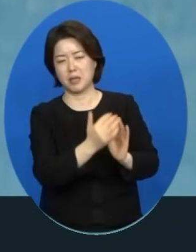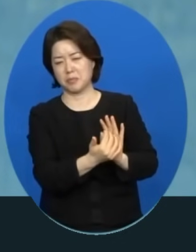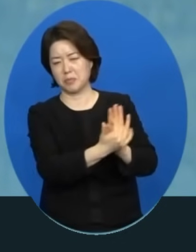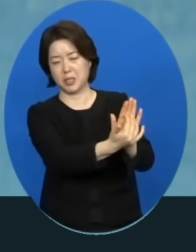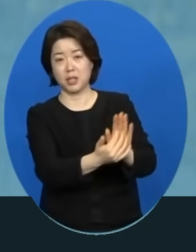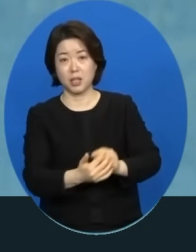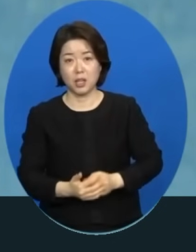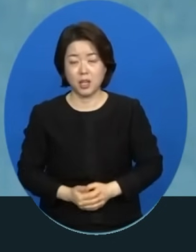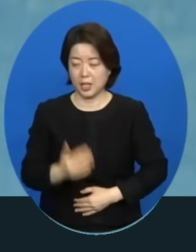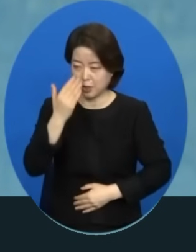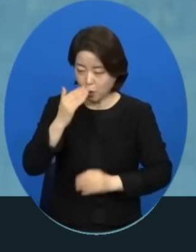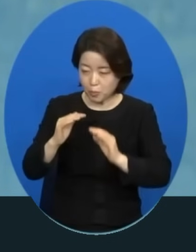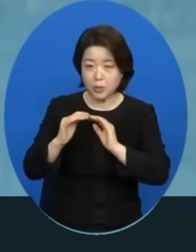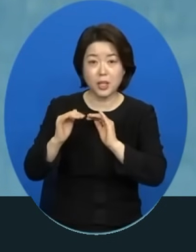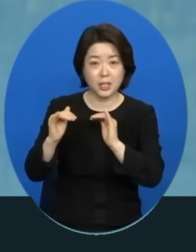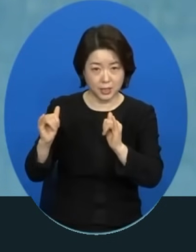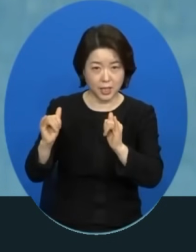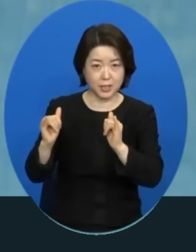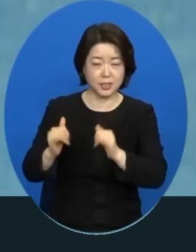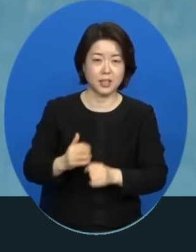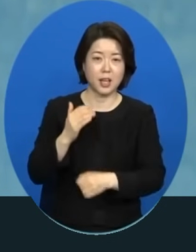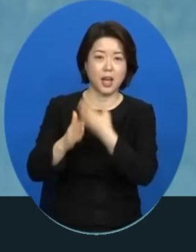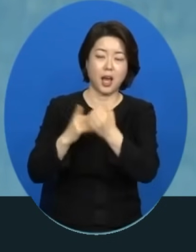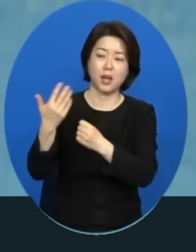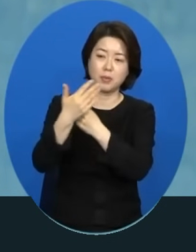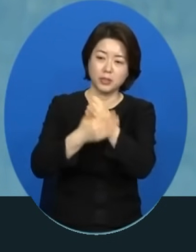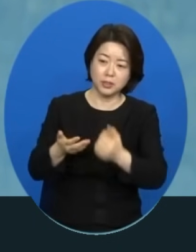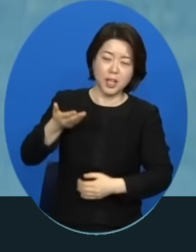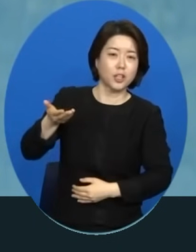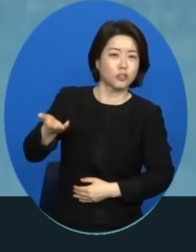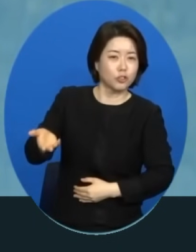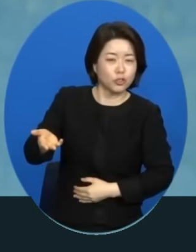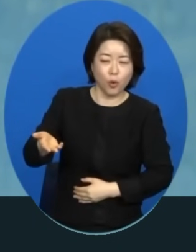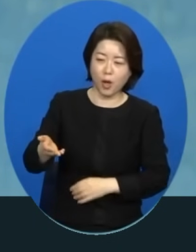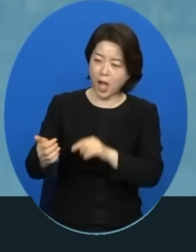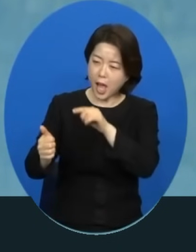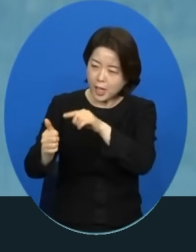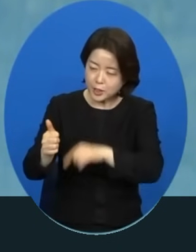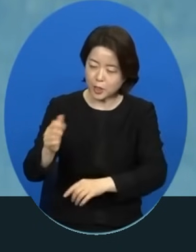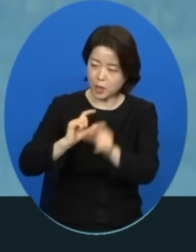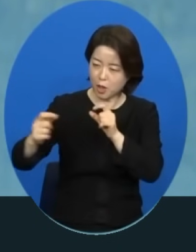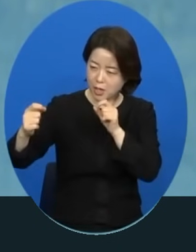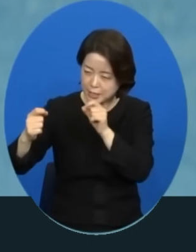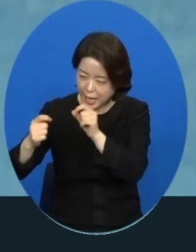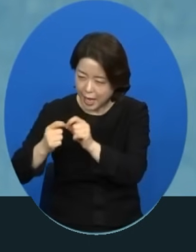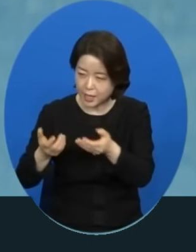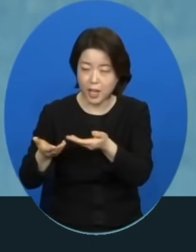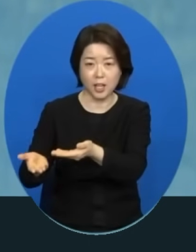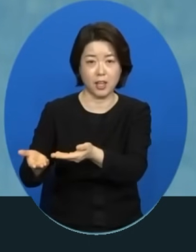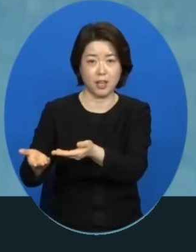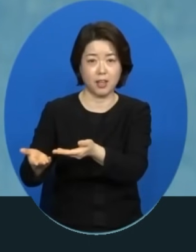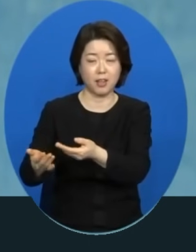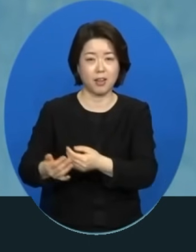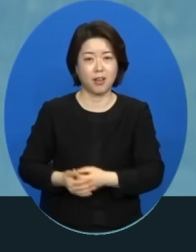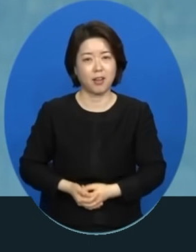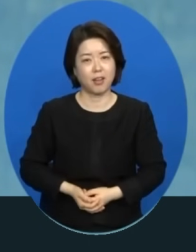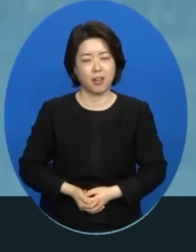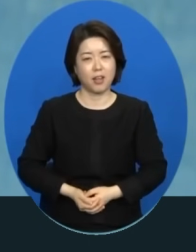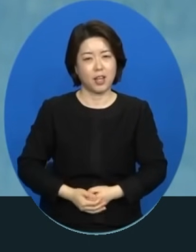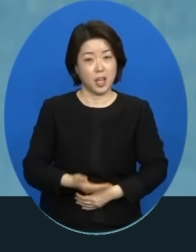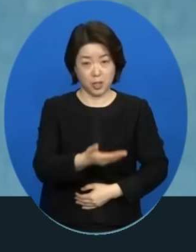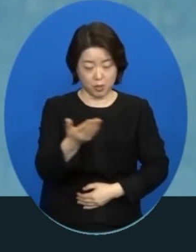멀리하시지만 겸손한 자에게는 하나님이 은혜를 주시고 그에게 가까이 하신다는 것입니다. 혹시 여러분 도무지